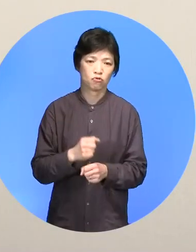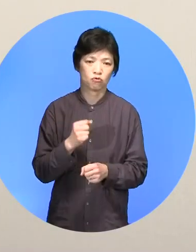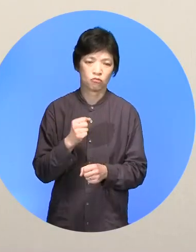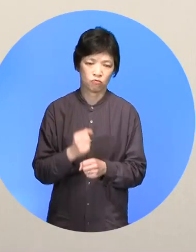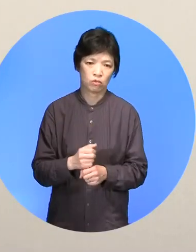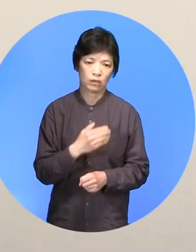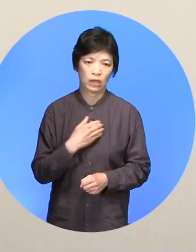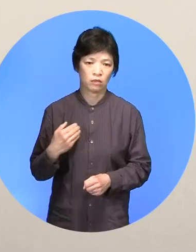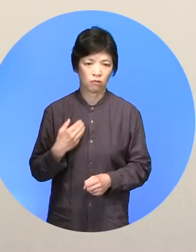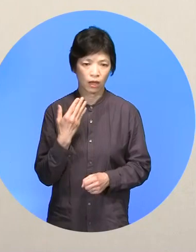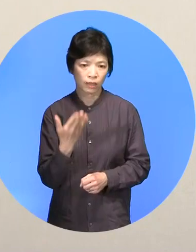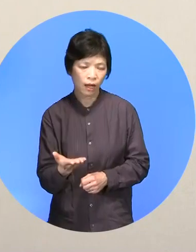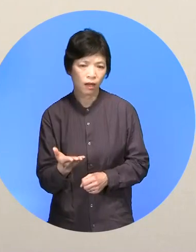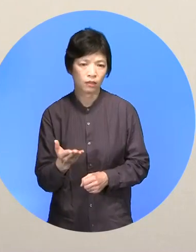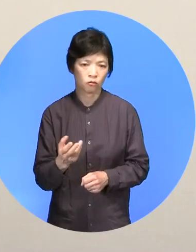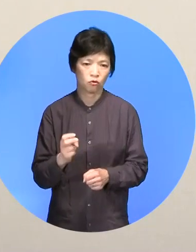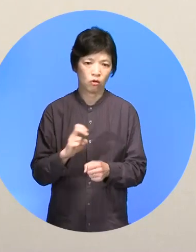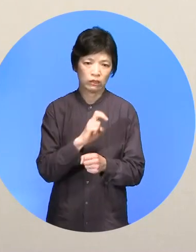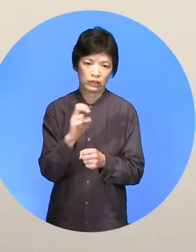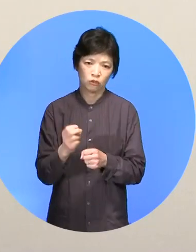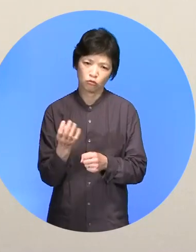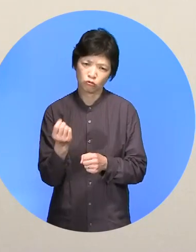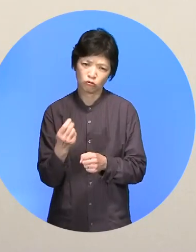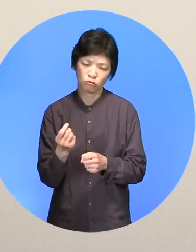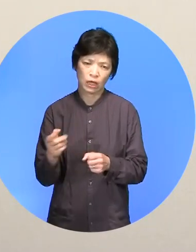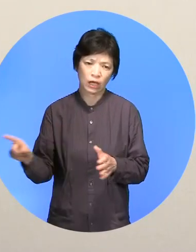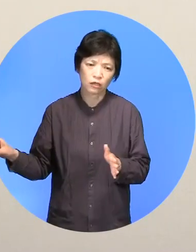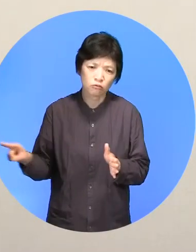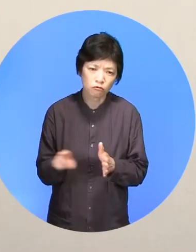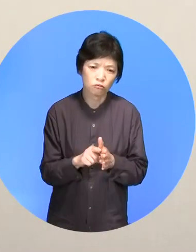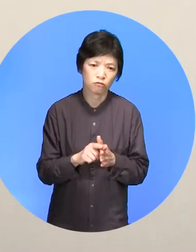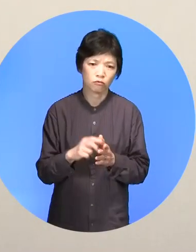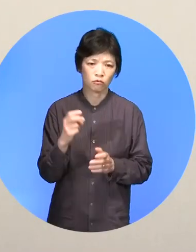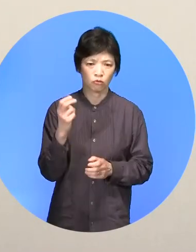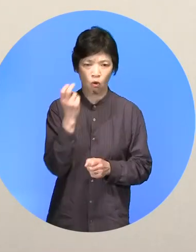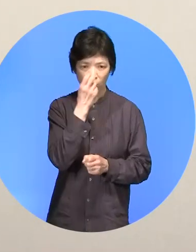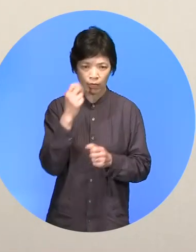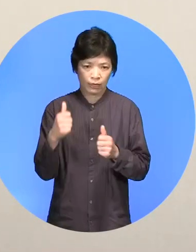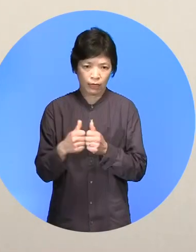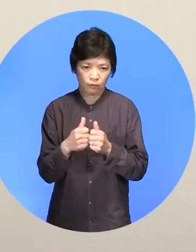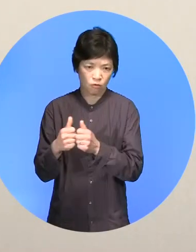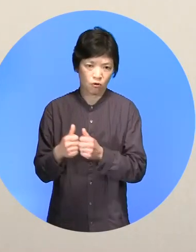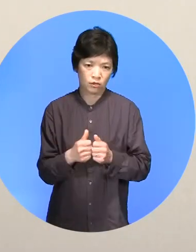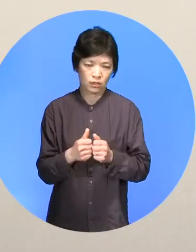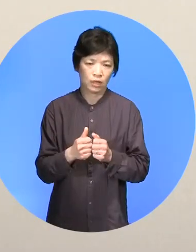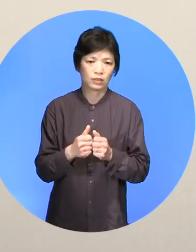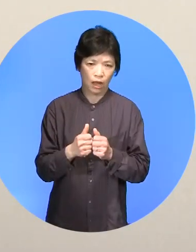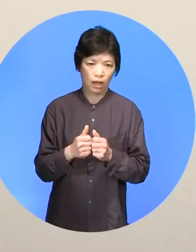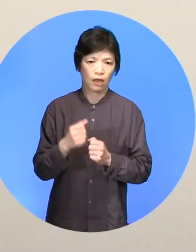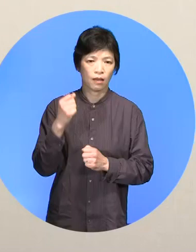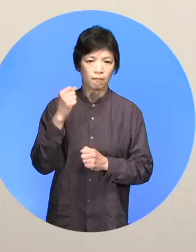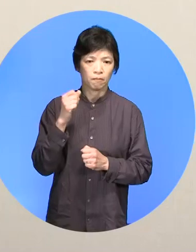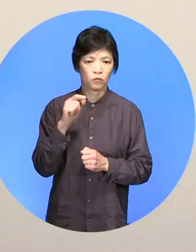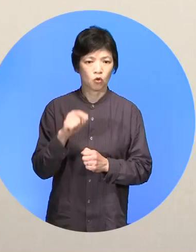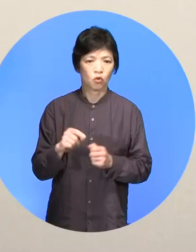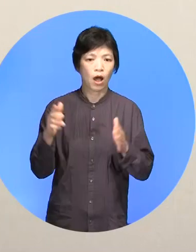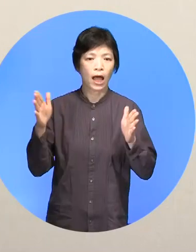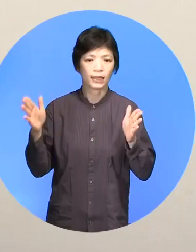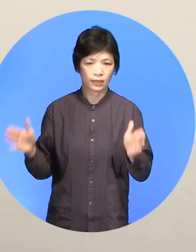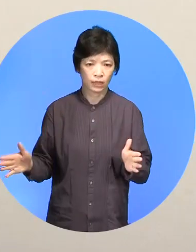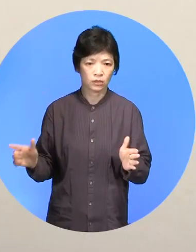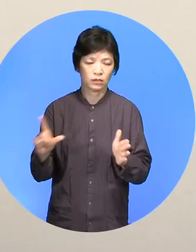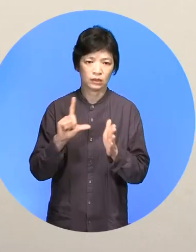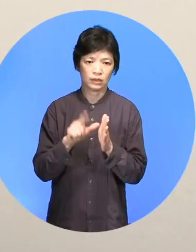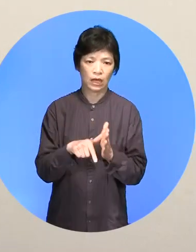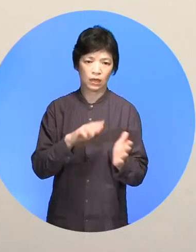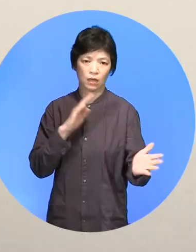なというところから本当にもう20数年検討されてできたところです。でその間に時代が変わりまして、青少年がですね、本